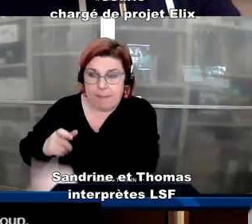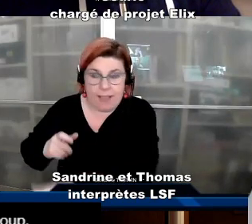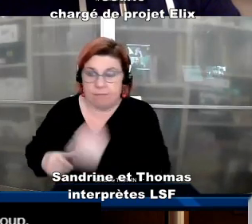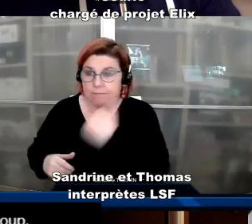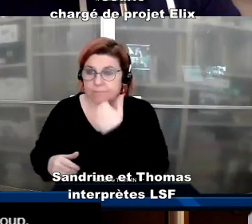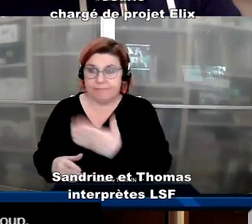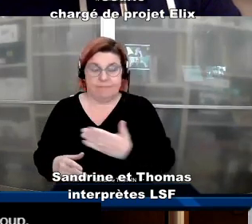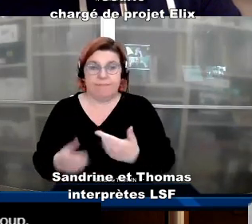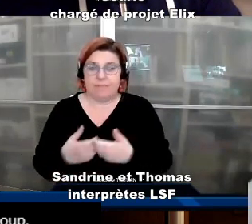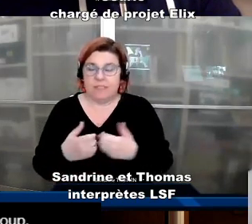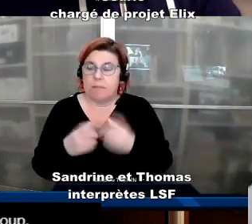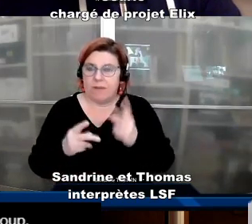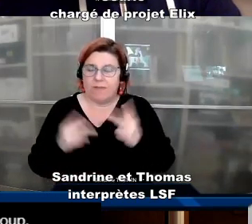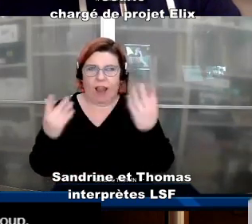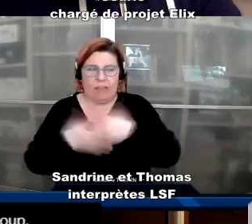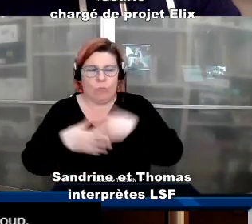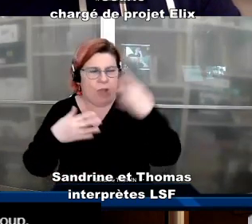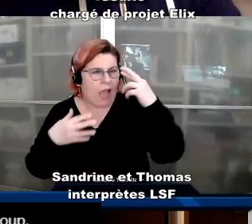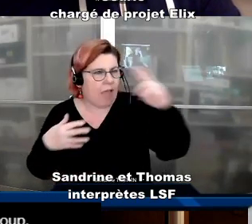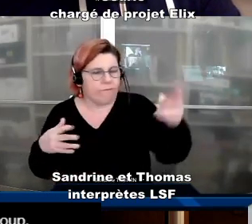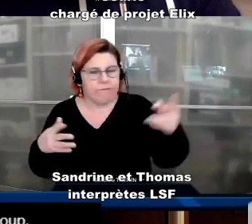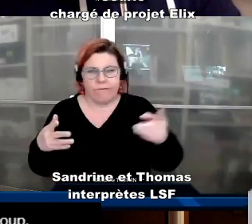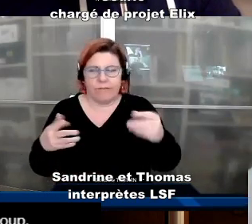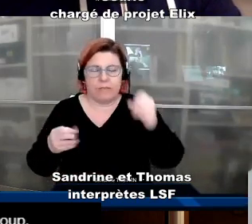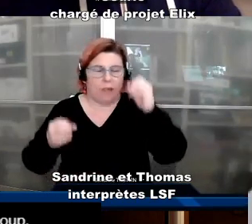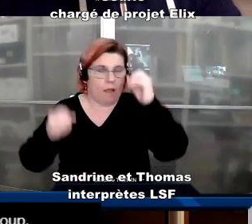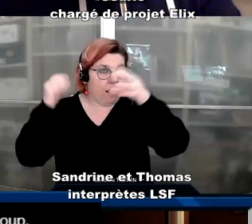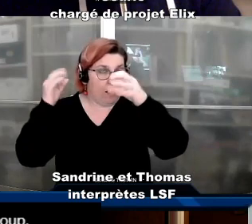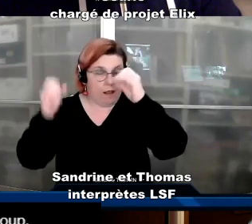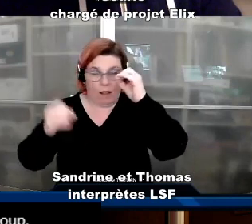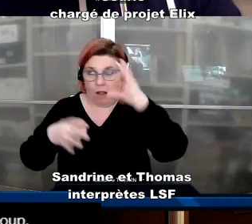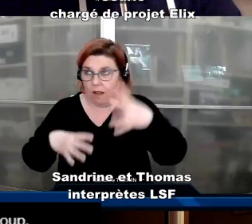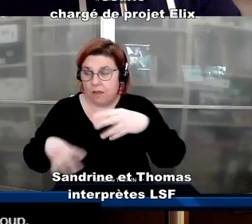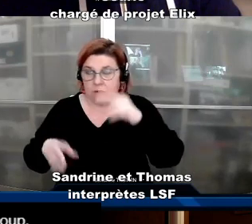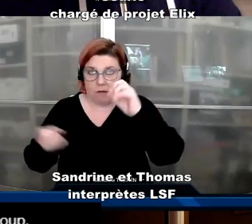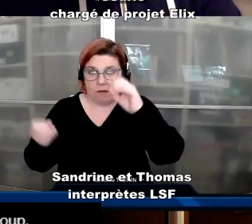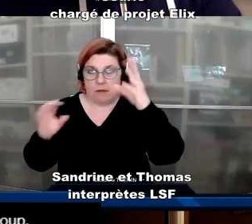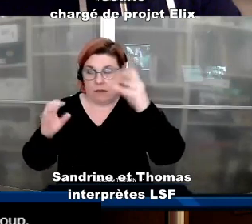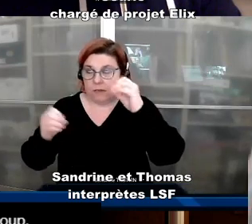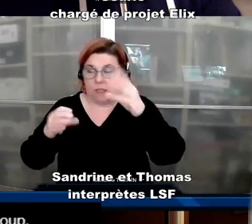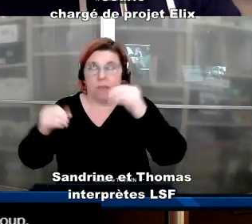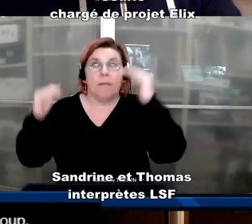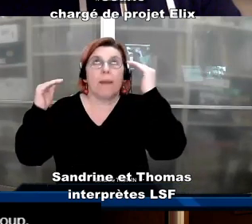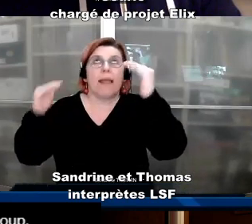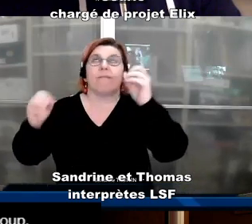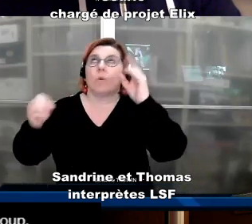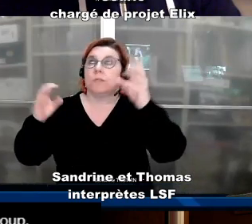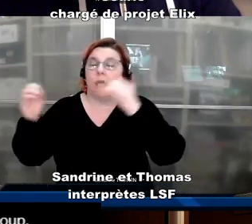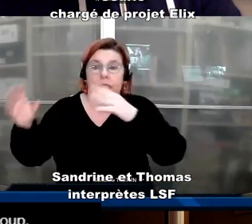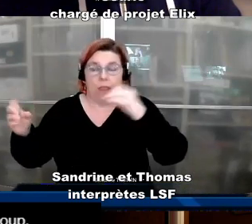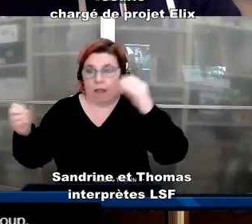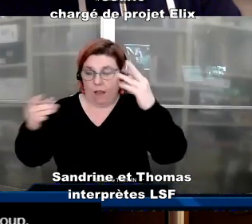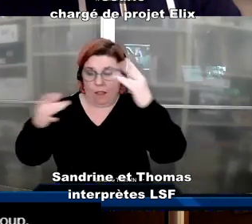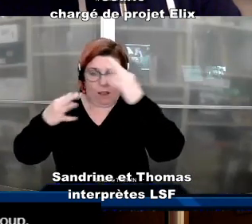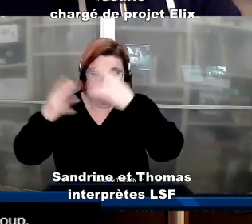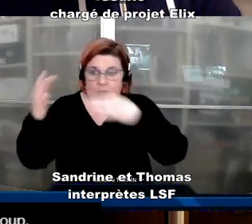fois, la nuit, elle rêvait qu'elle signait, elle voyait des signes sur son plafond. Ça faisait beaucoup, beaucoup